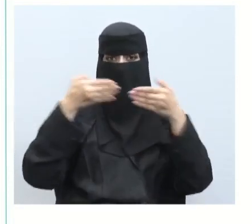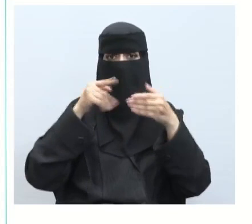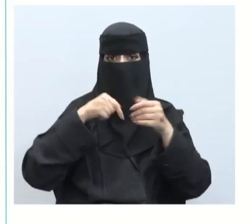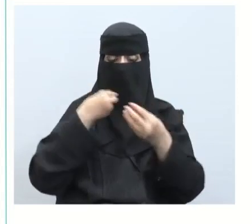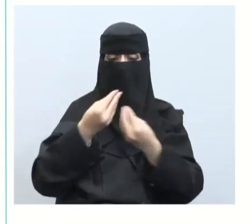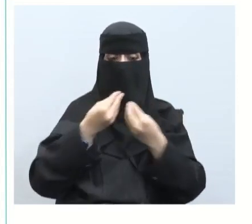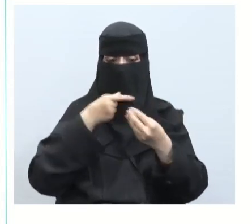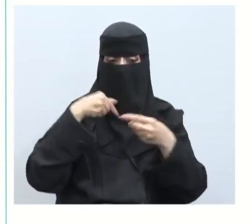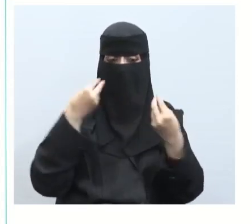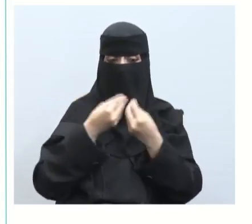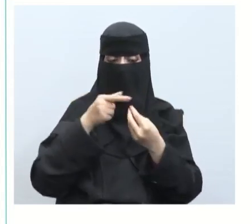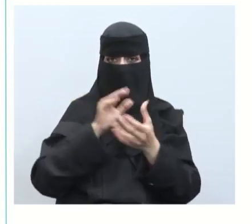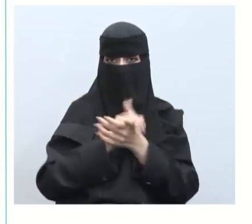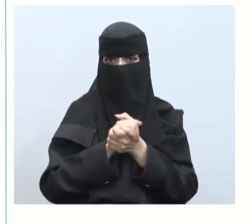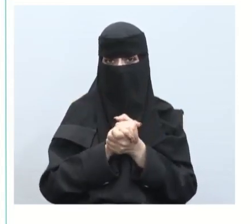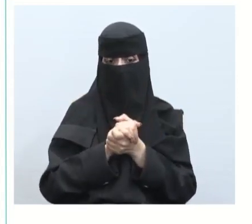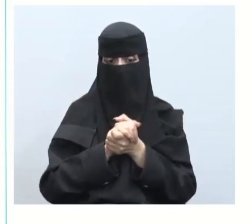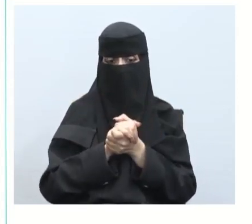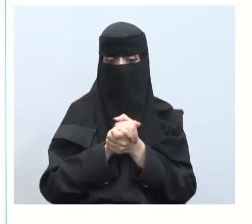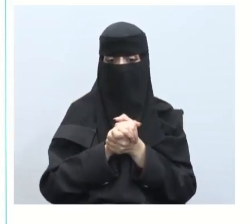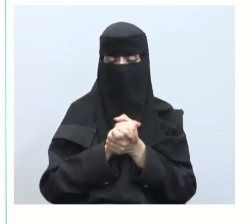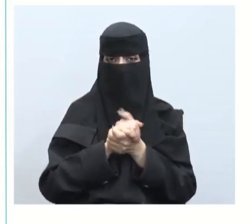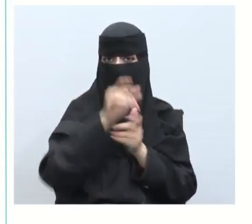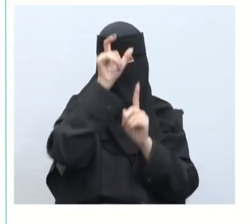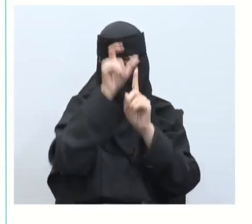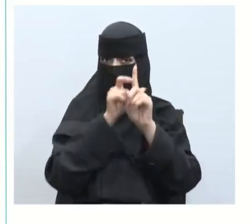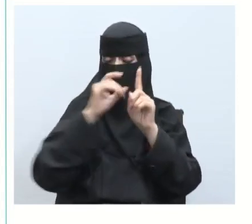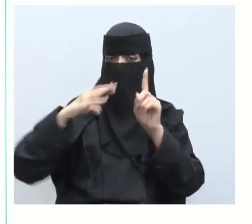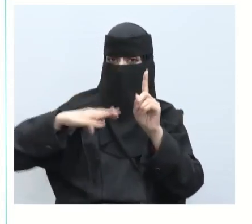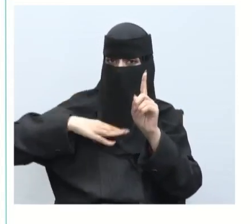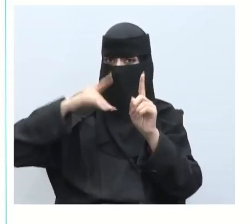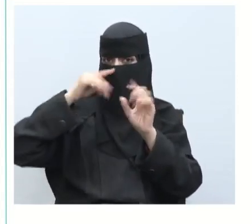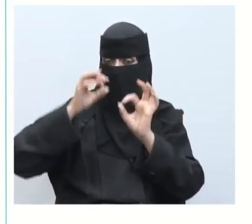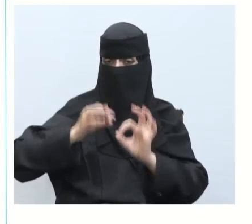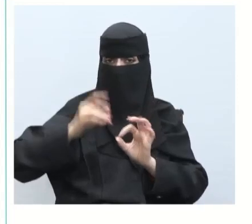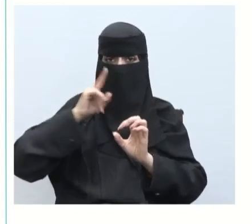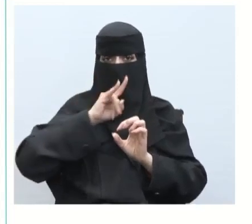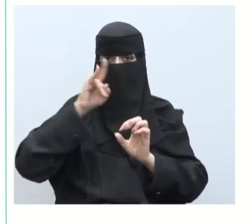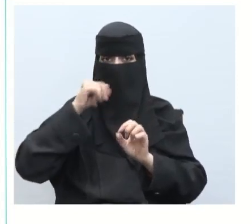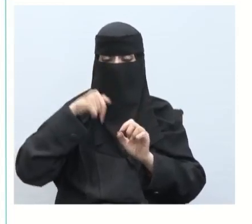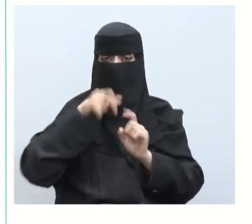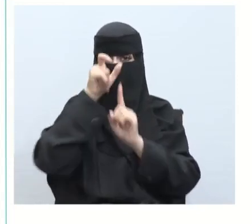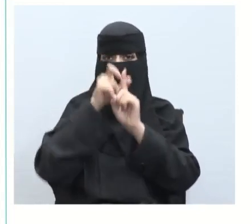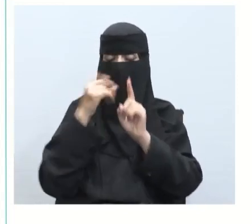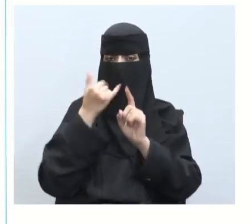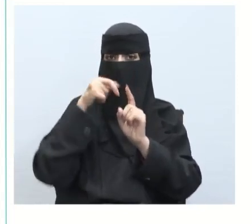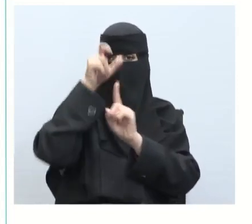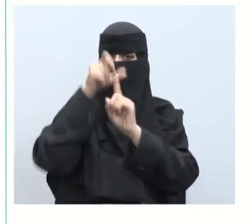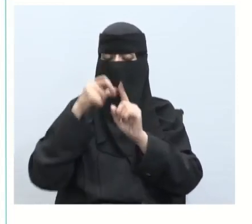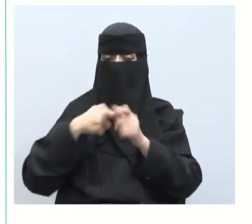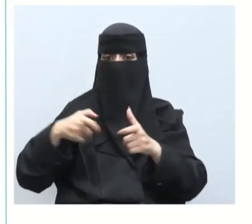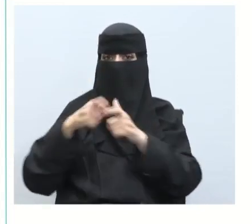يكون فقط همه مصلحه المنظمه فقط او همه مصلحه الافراد لابد ان يوازن لان الفرد